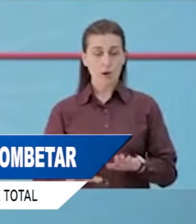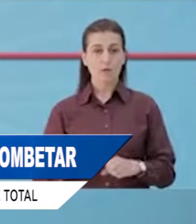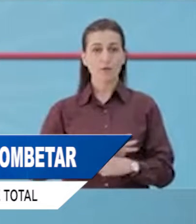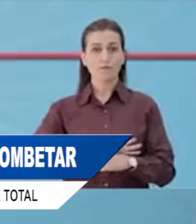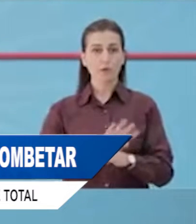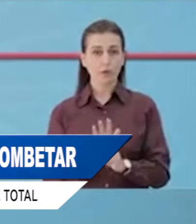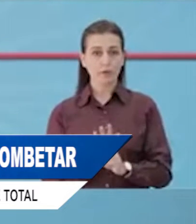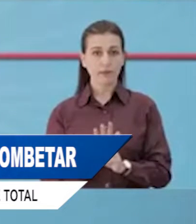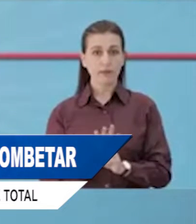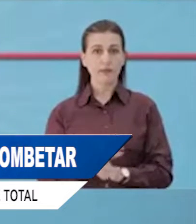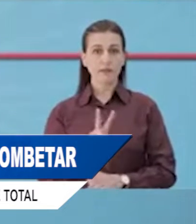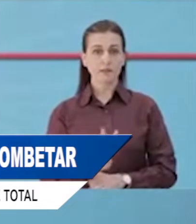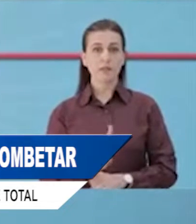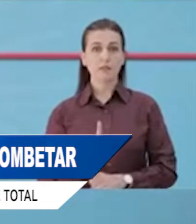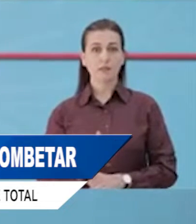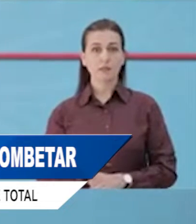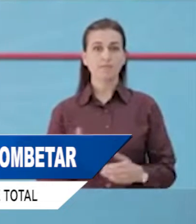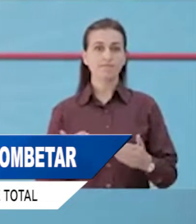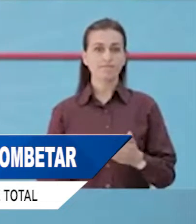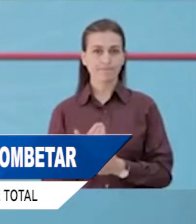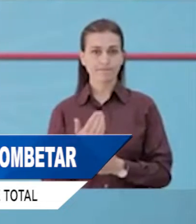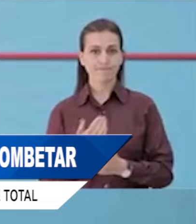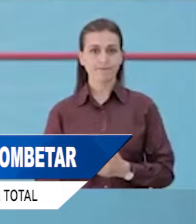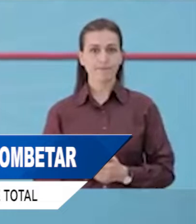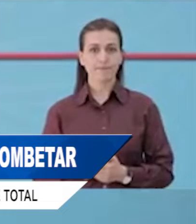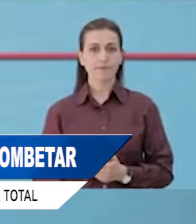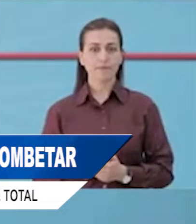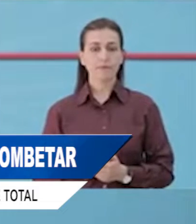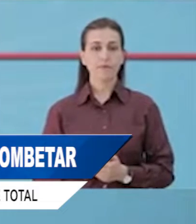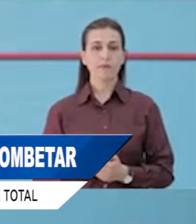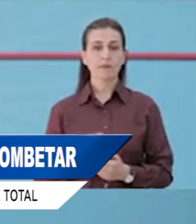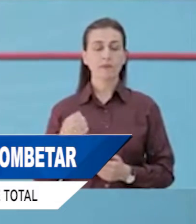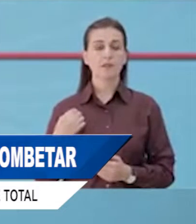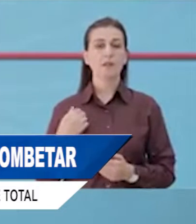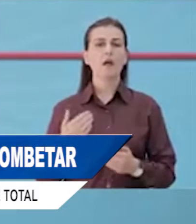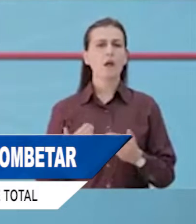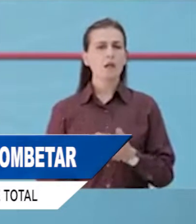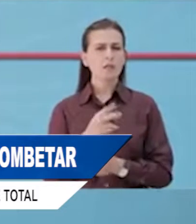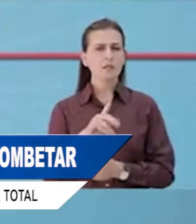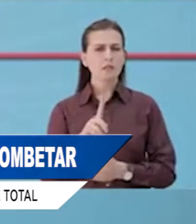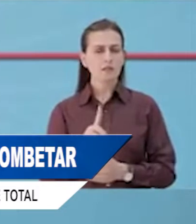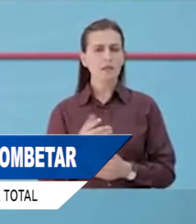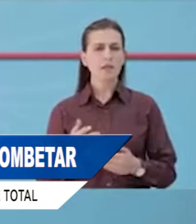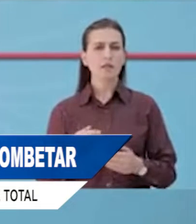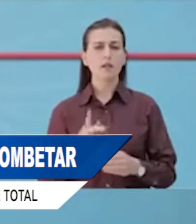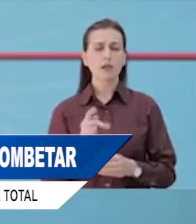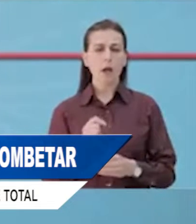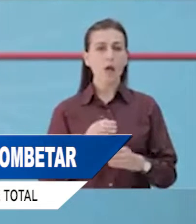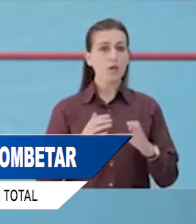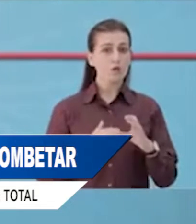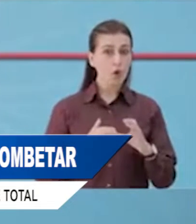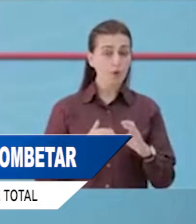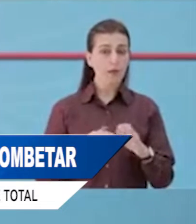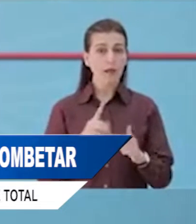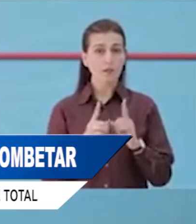janë konfirmuar 21 raste pozitiv. Ndër rastet e reja kemi 11 që i përkasin